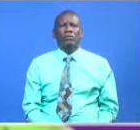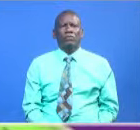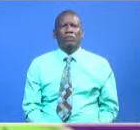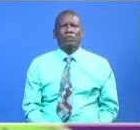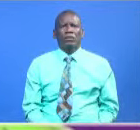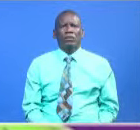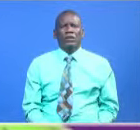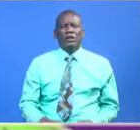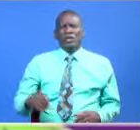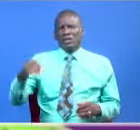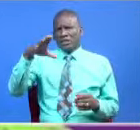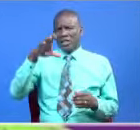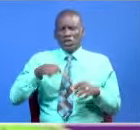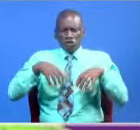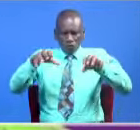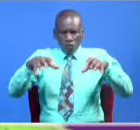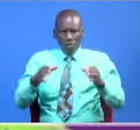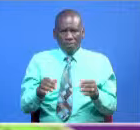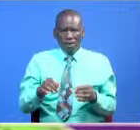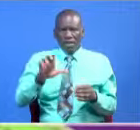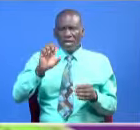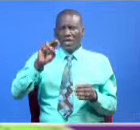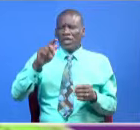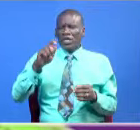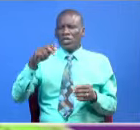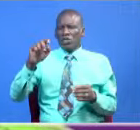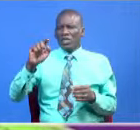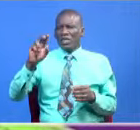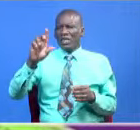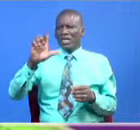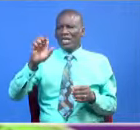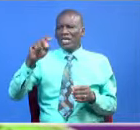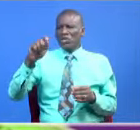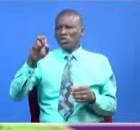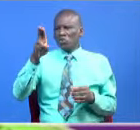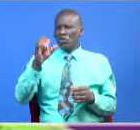Waziri wa Kilimo Mithika Linturi alitakiwa kuongoza mkutano